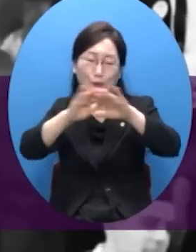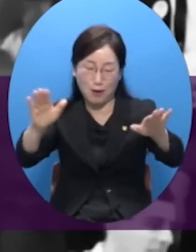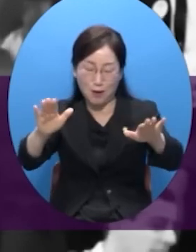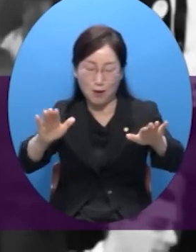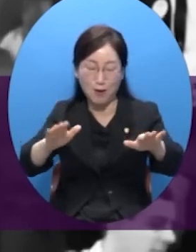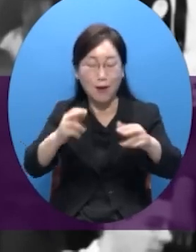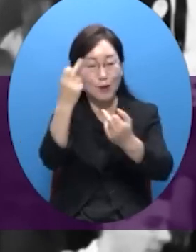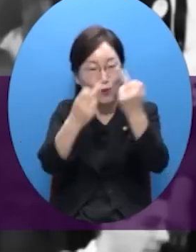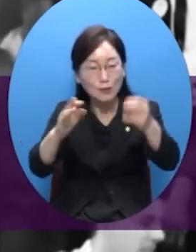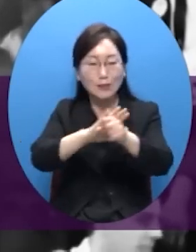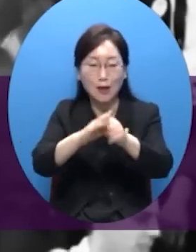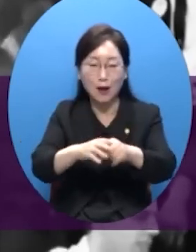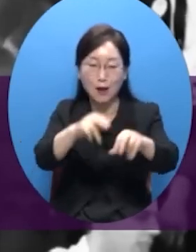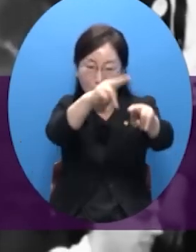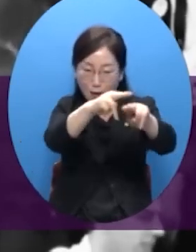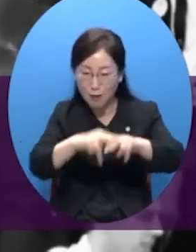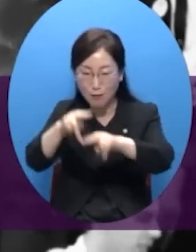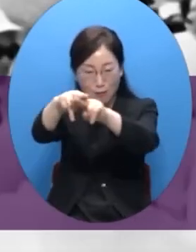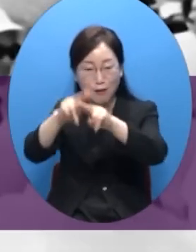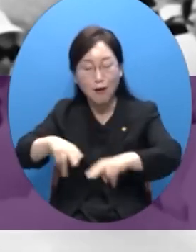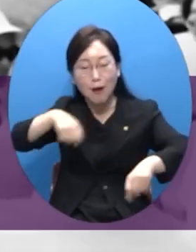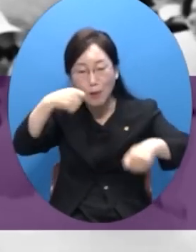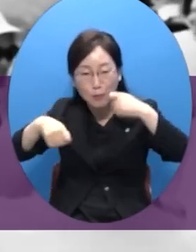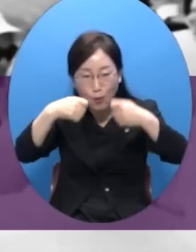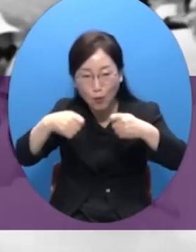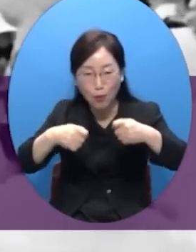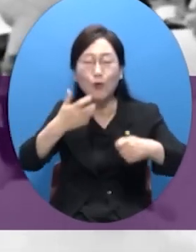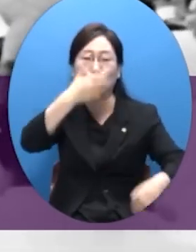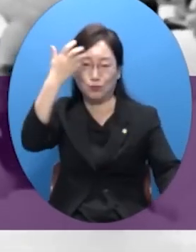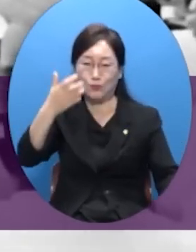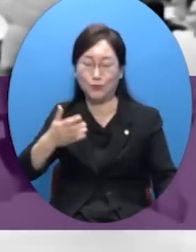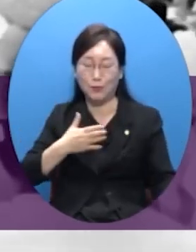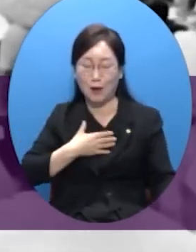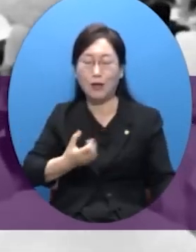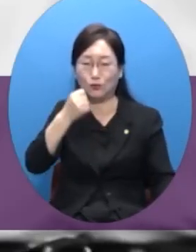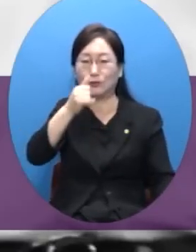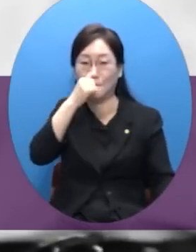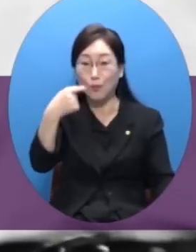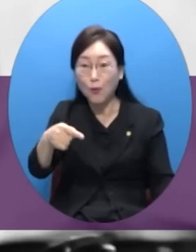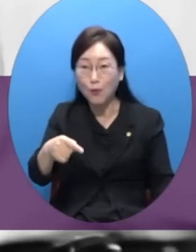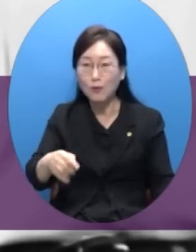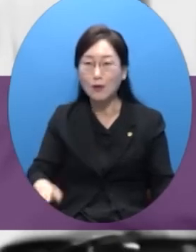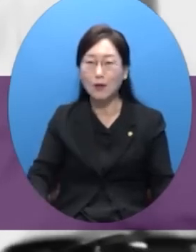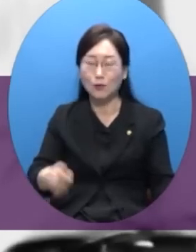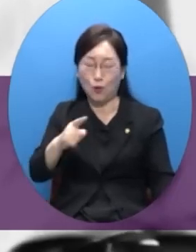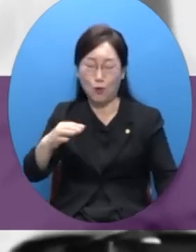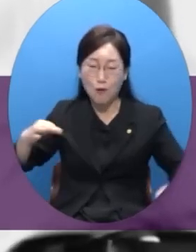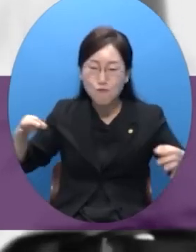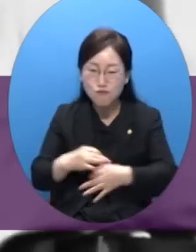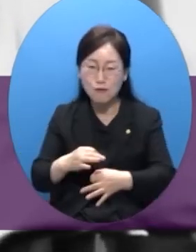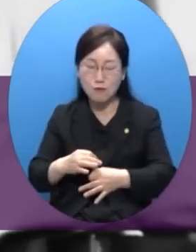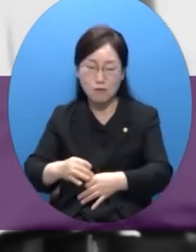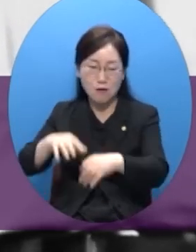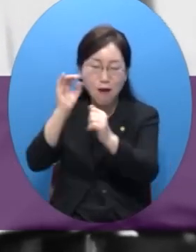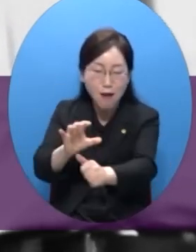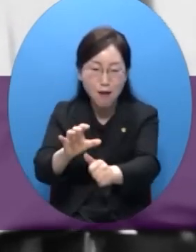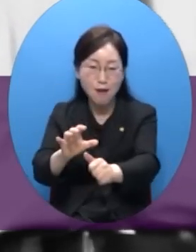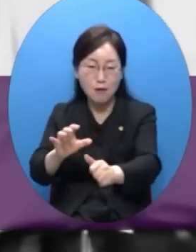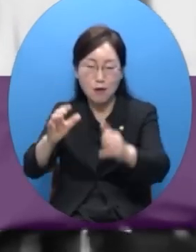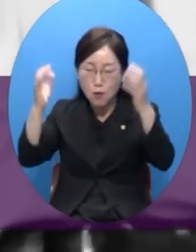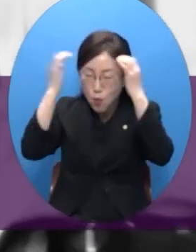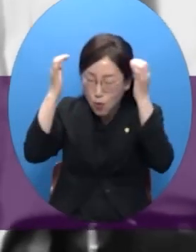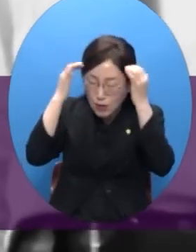함께 둘러앉는 날이 오리라는 꿈입니다. 나에게 꿈이 있습니다. 언제는 불의 열기에 억압의 열기에 신음하는